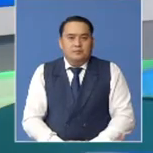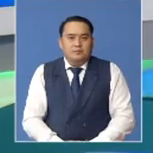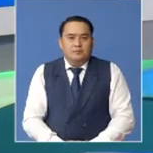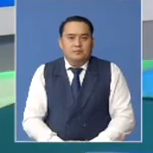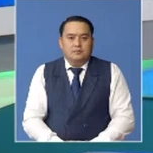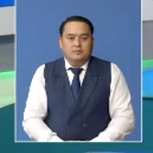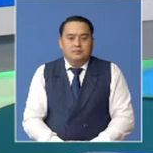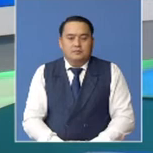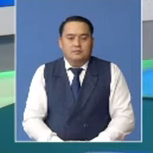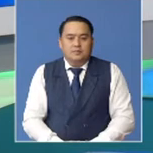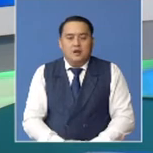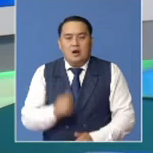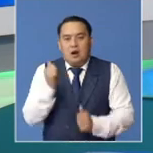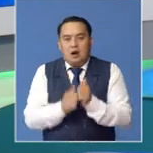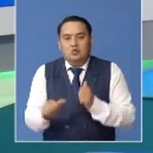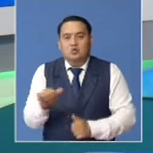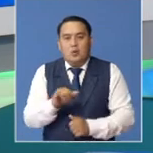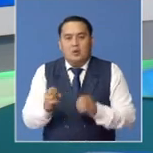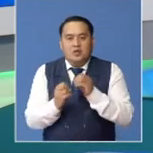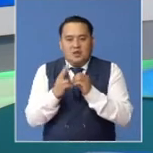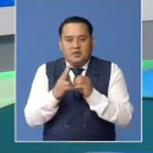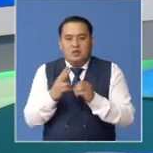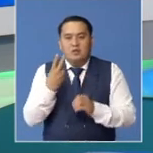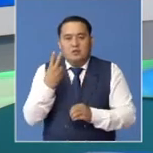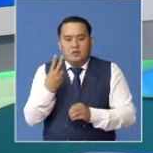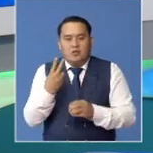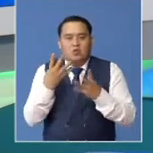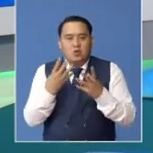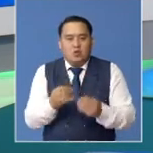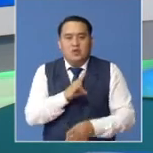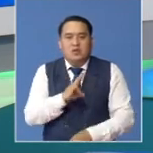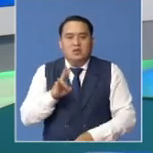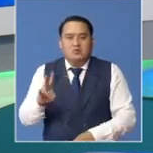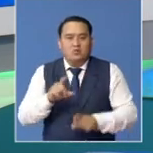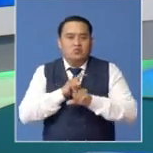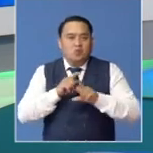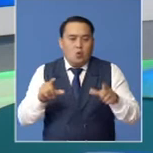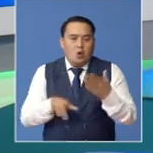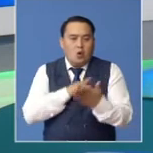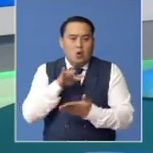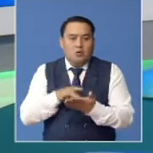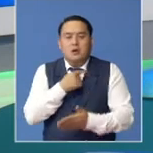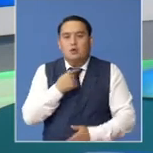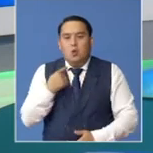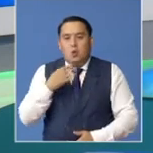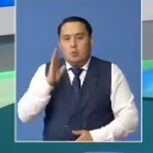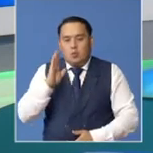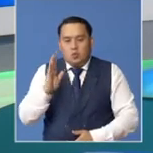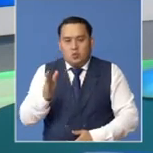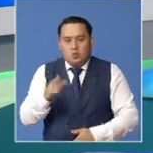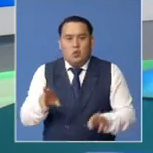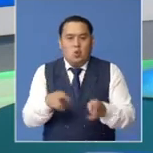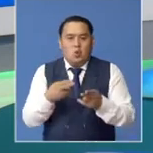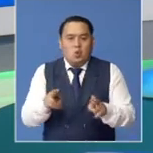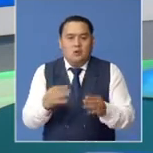Продолжаем выпуск. Отныне каждую субботу с 12 до 2 часов дня в стенах Назарбаев интеллектуальной школы города Талдыкурган будут действовать клубы